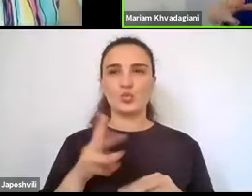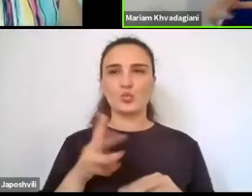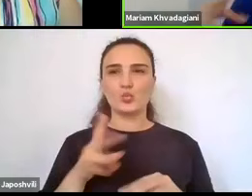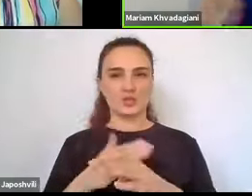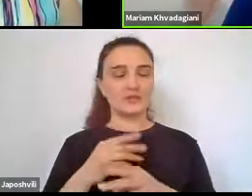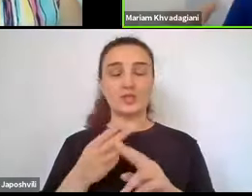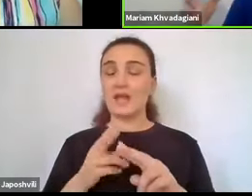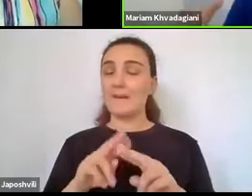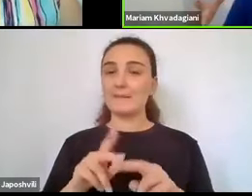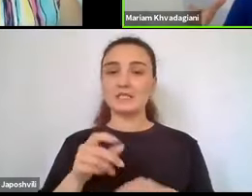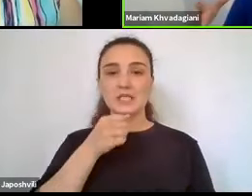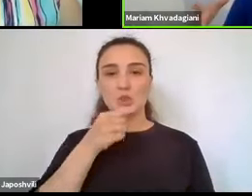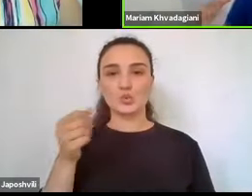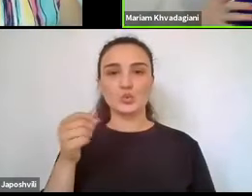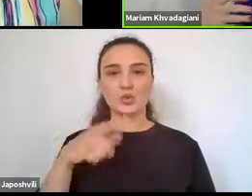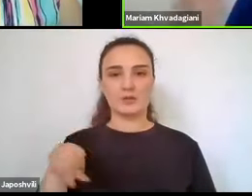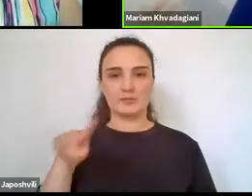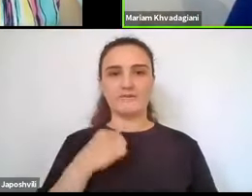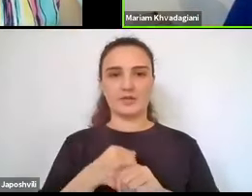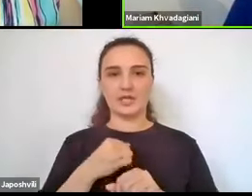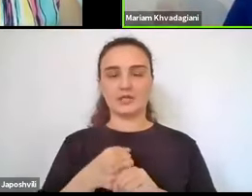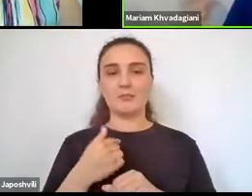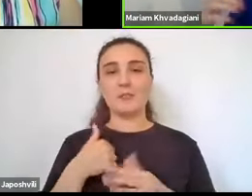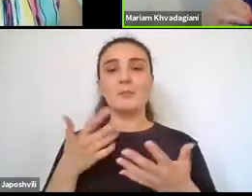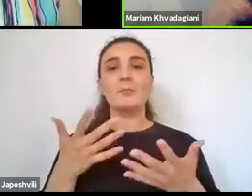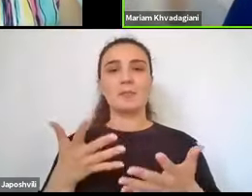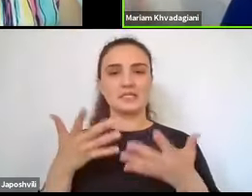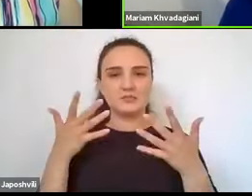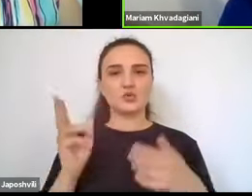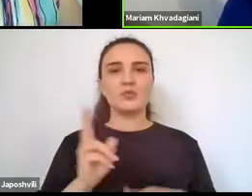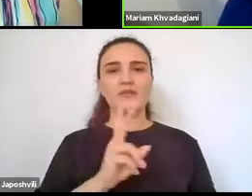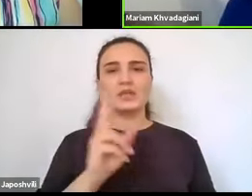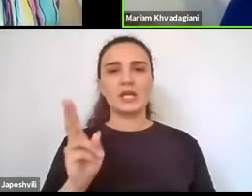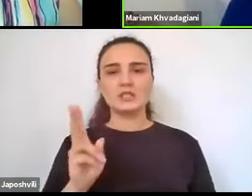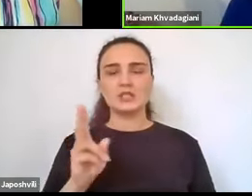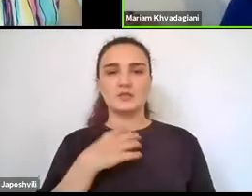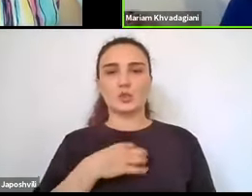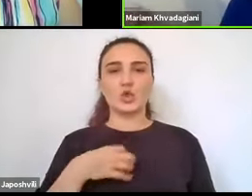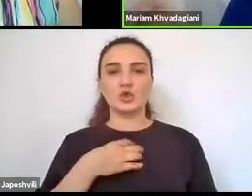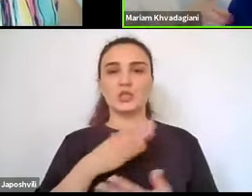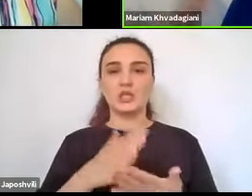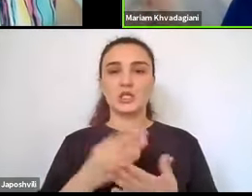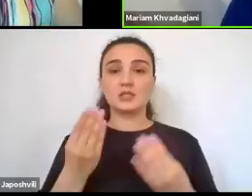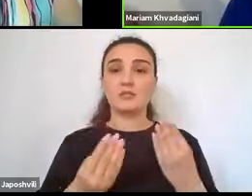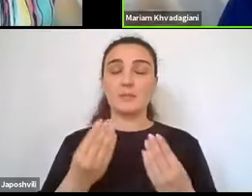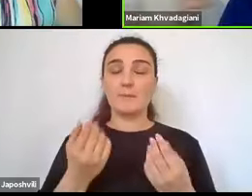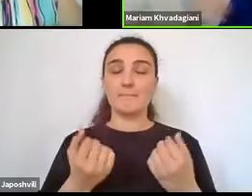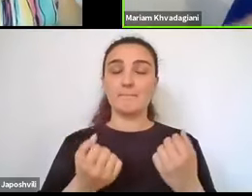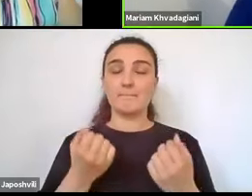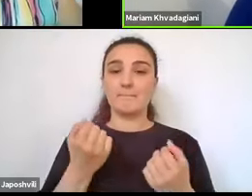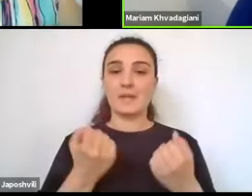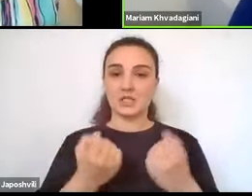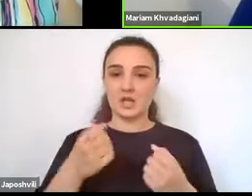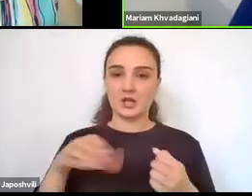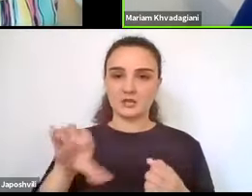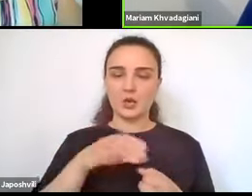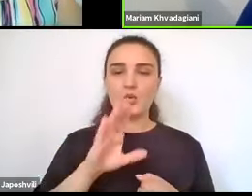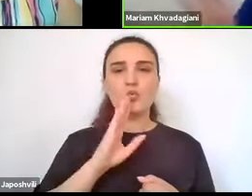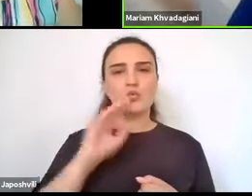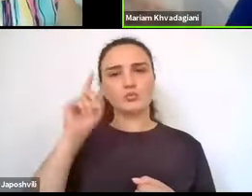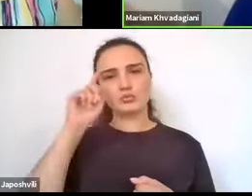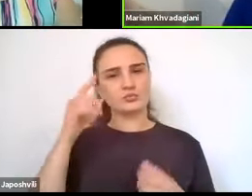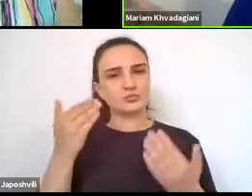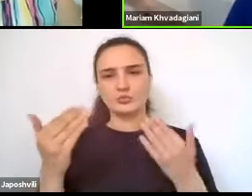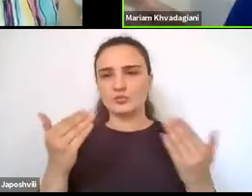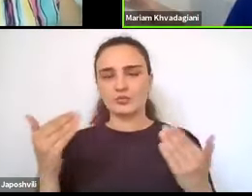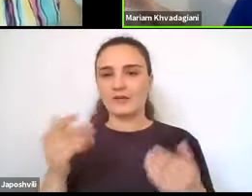ამას ზრდასრულები ვაკეთებთ. მე მესმის, რომ ვიღაცისთვის პრიორიტეტი არის მანქანა, გოგოა თუ ბიჭი, ვიღაცისთვის არის თოჯინა, ვიღაცას